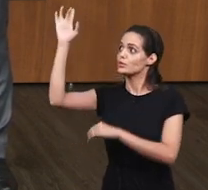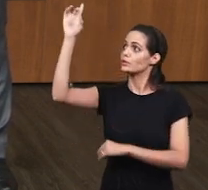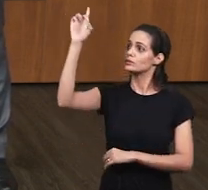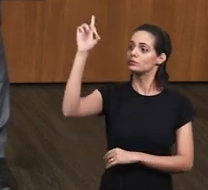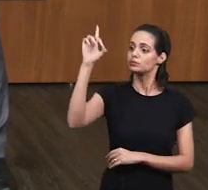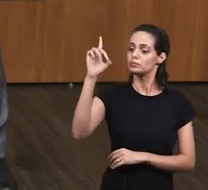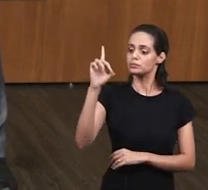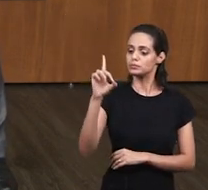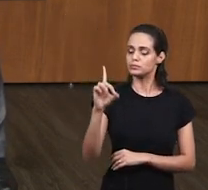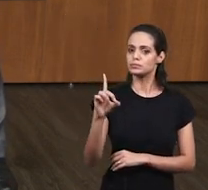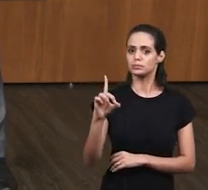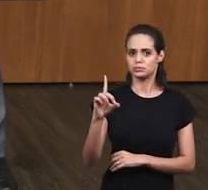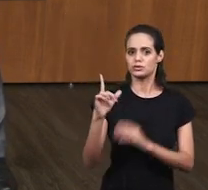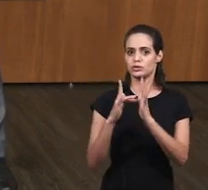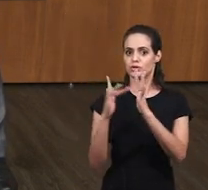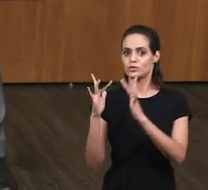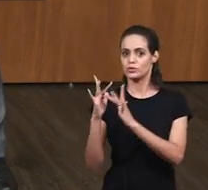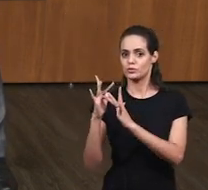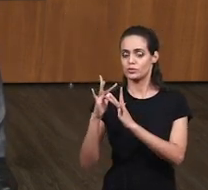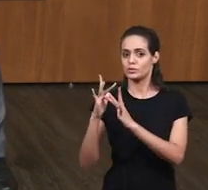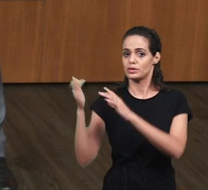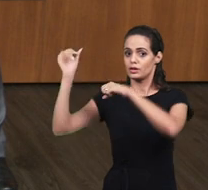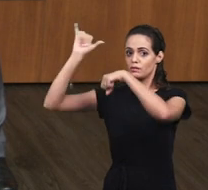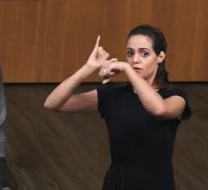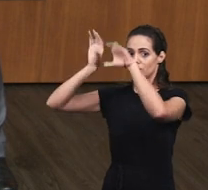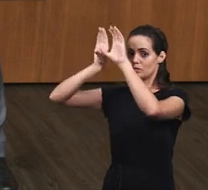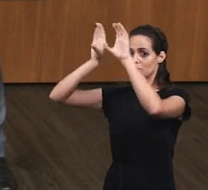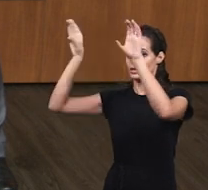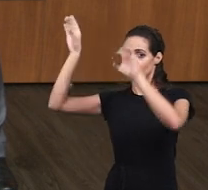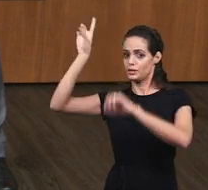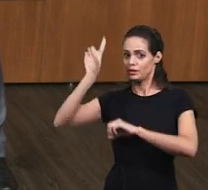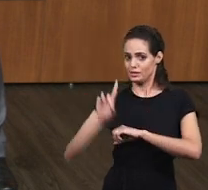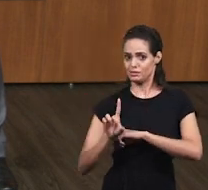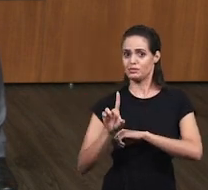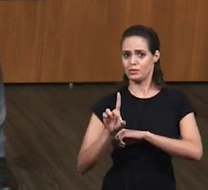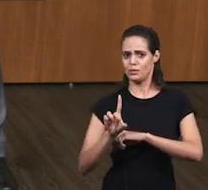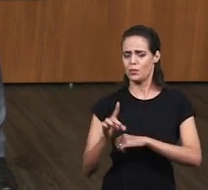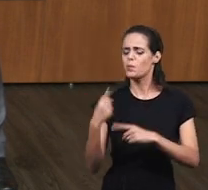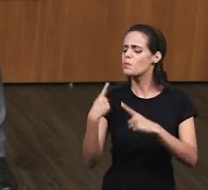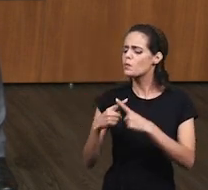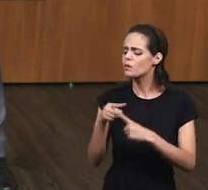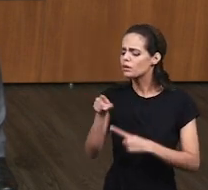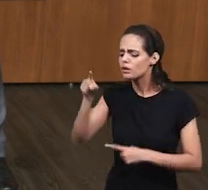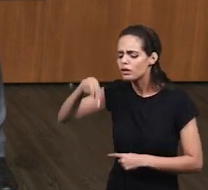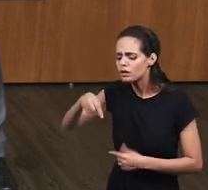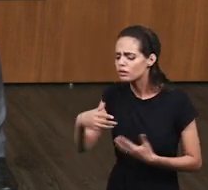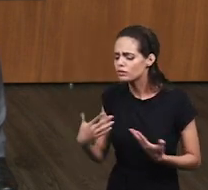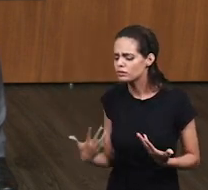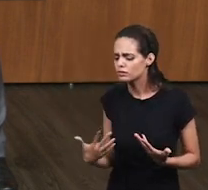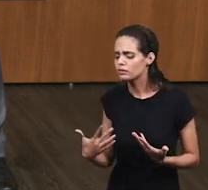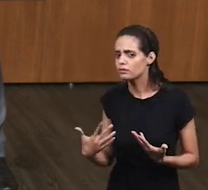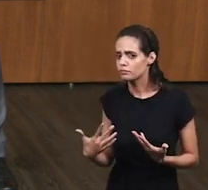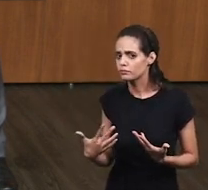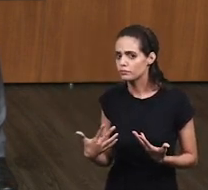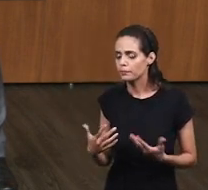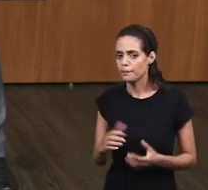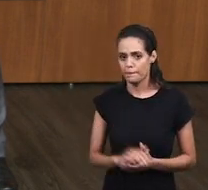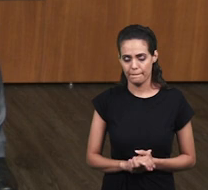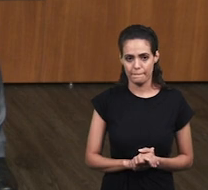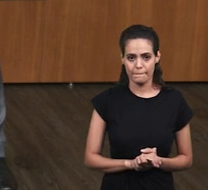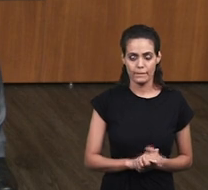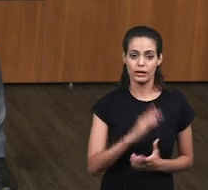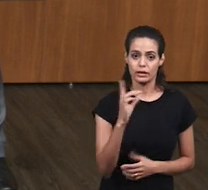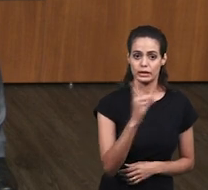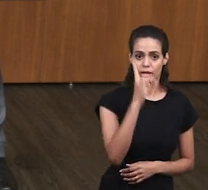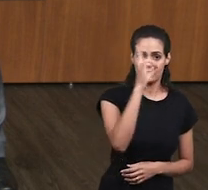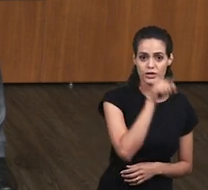David il est envoyé, et ses frères le rejettent sa présence, il a été envoyé